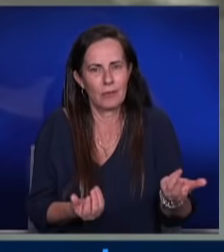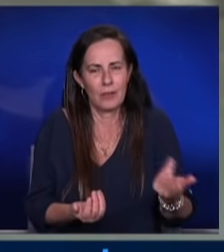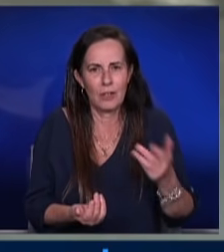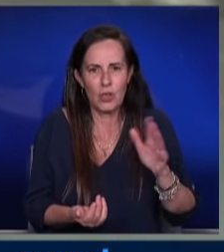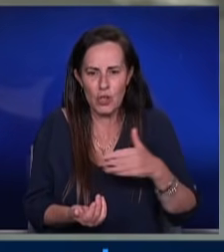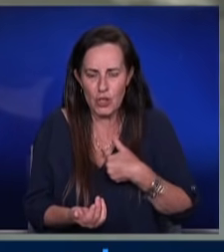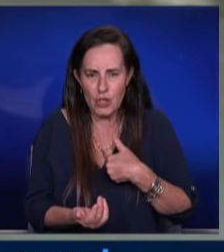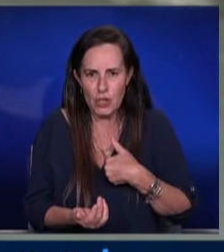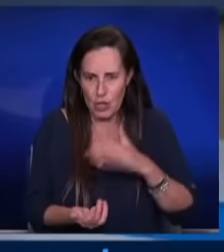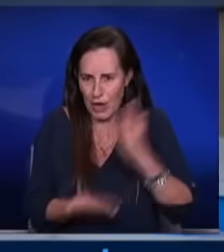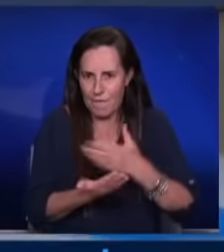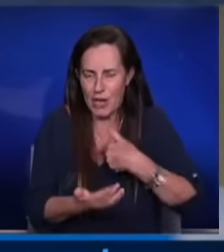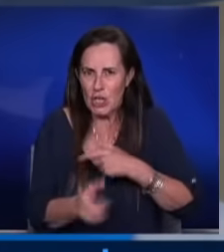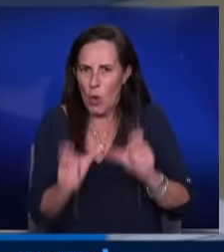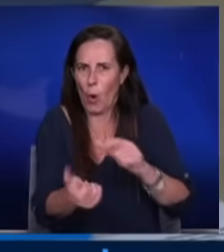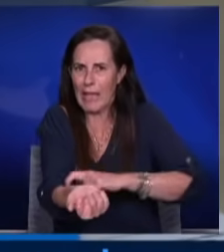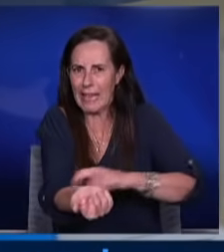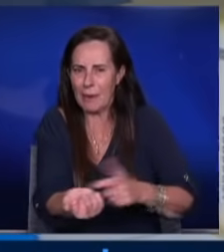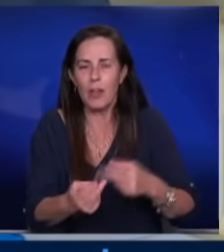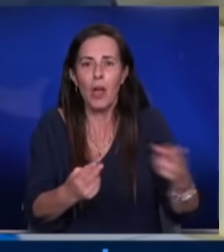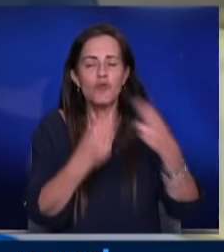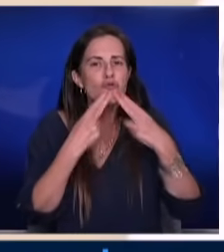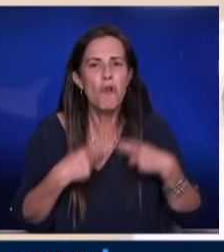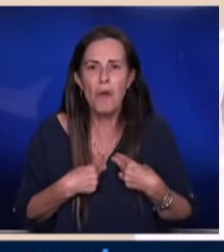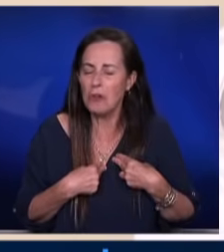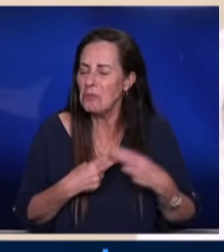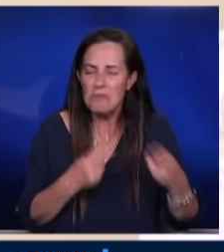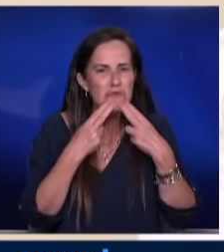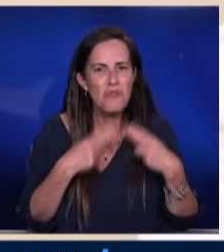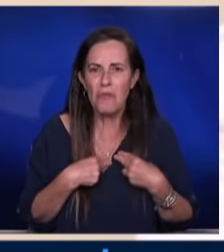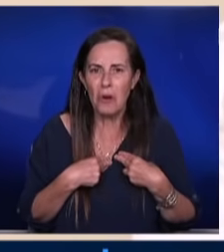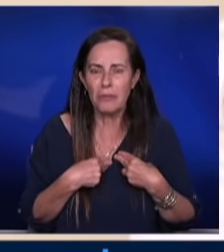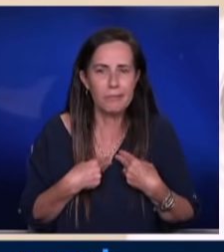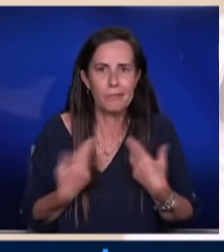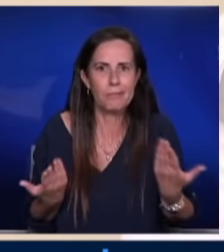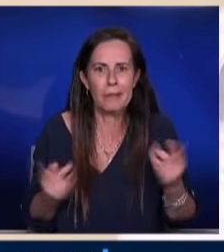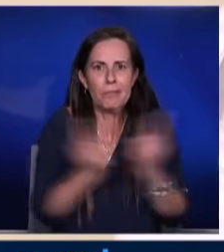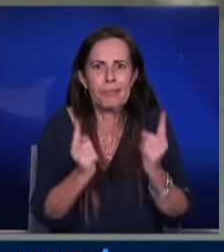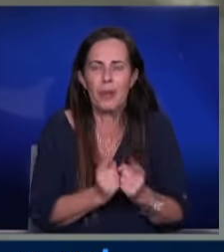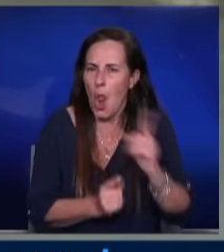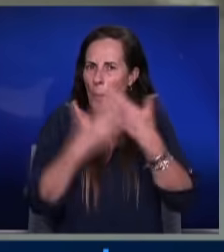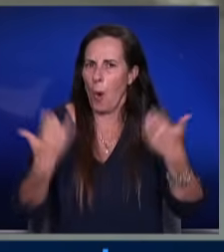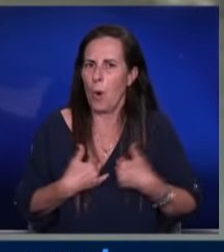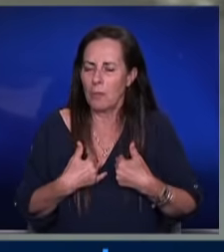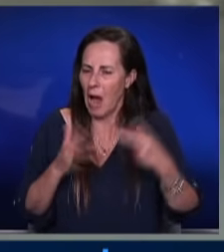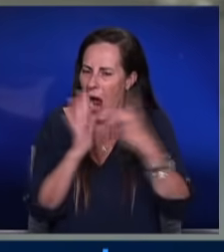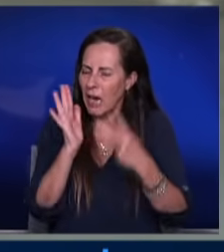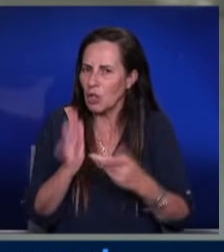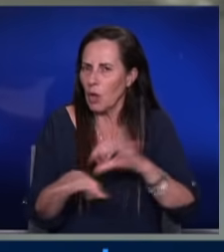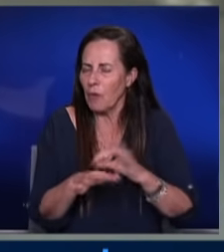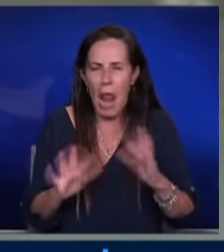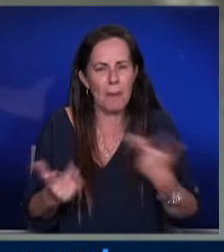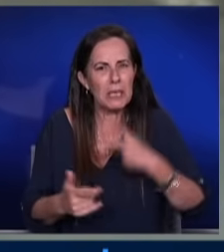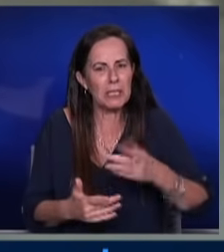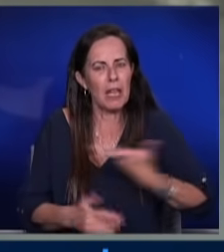כשבתוך אדם למעשה יש נוגדנים, והתשובות שאני מקבל הן תשובות לקוניות. לא ברור לי, הקריטריון הרפואי, למה אני